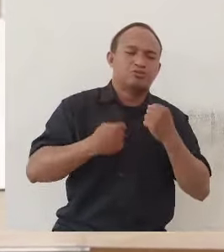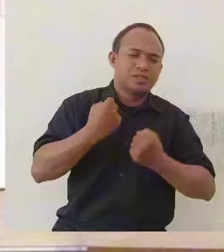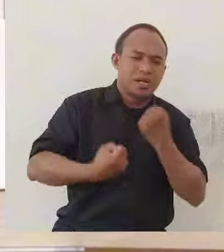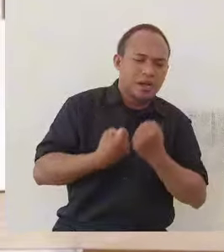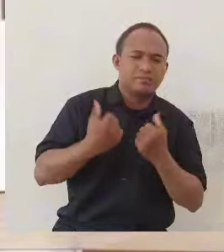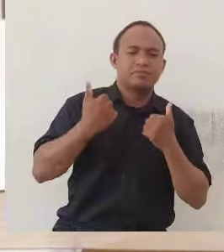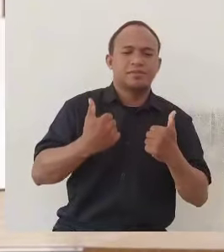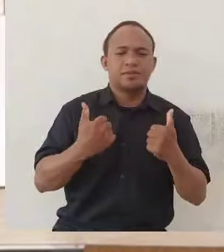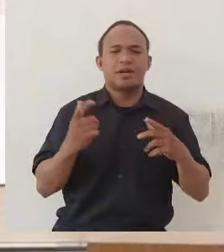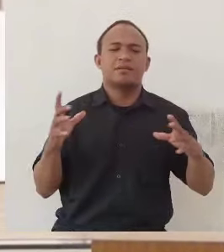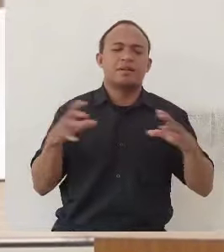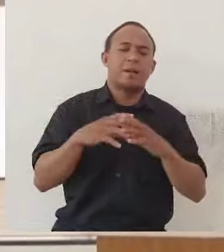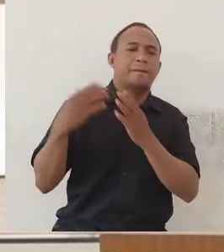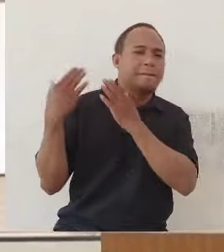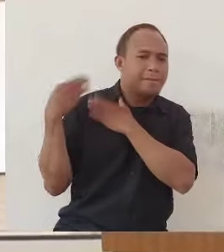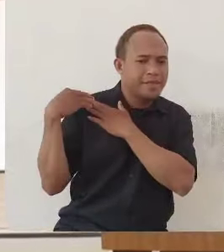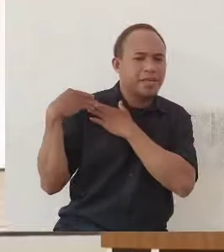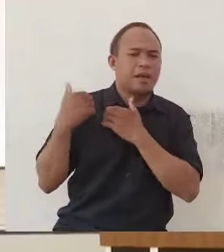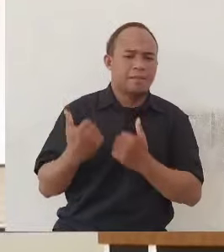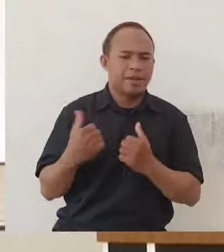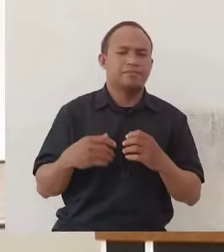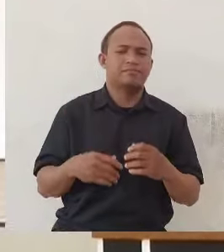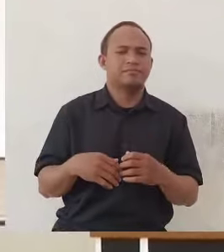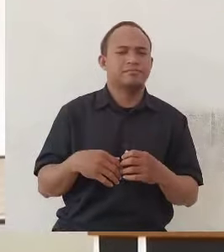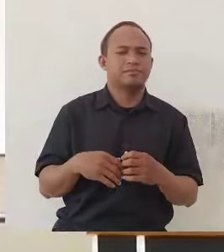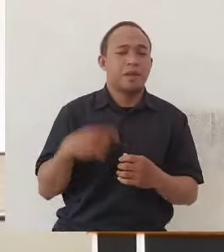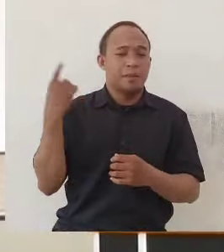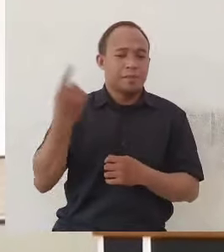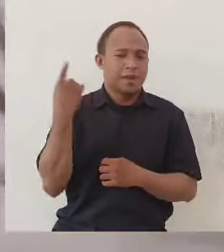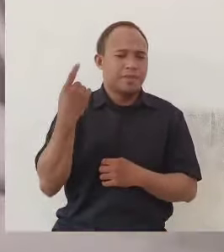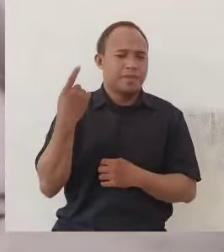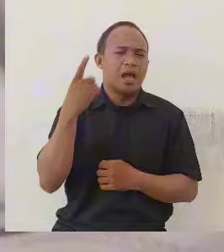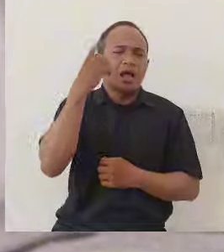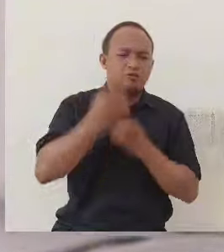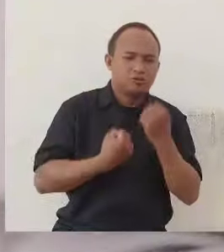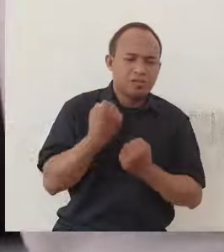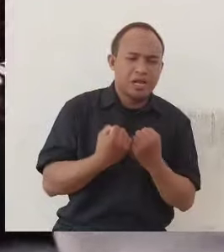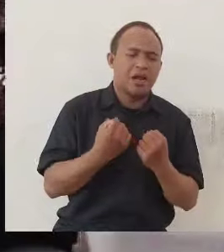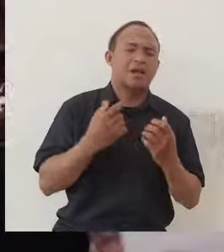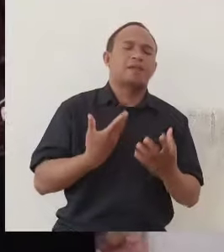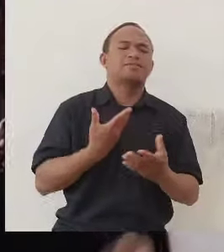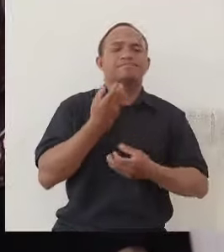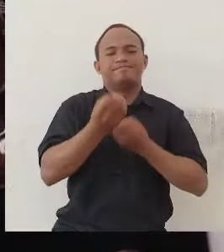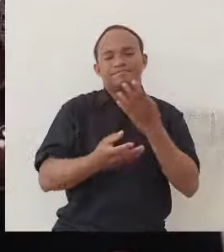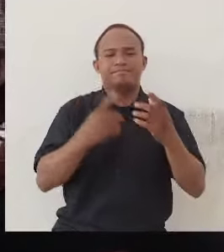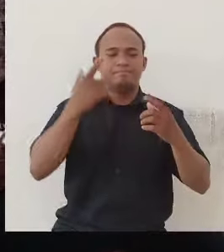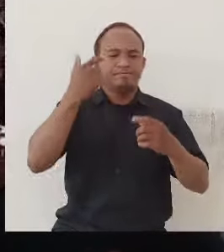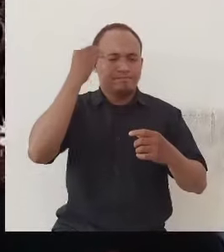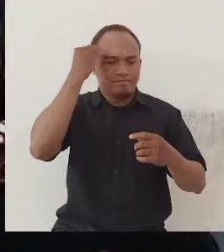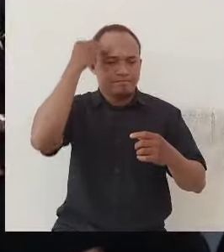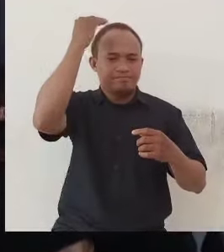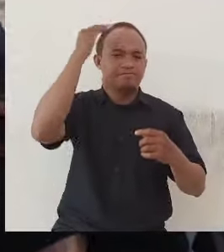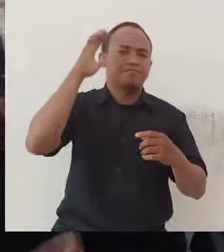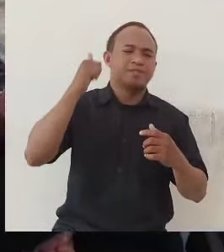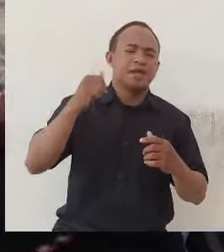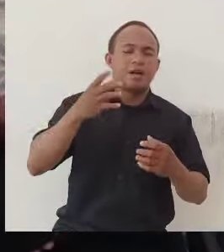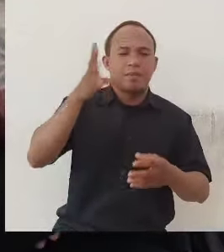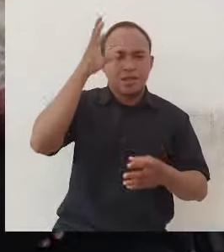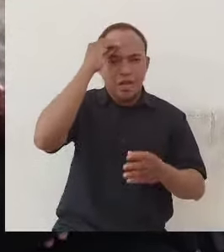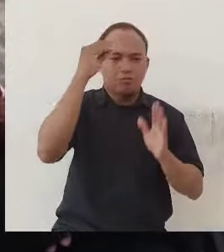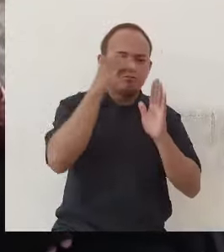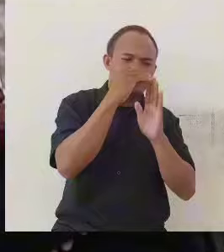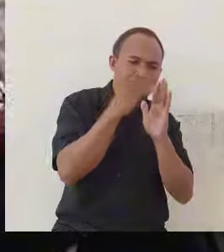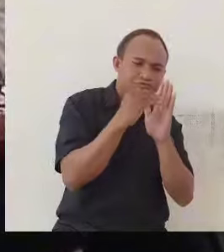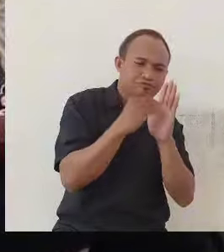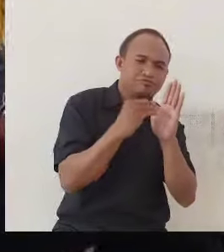Gorontalo. Menurutnya keberadaan KAD sebagai jembatan antara pemerintah dan dunia usaha sangat strategis. Untuk